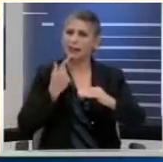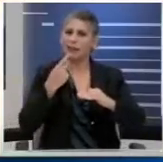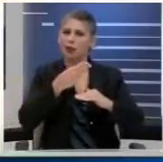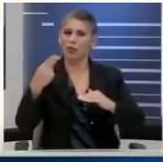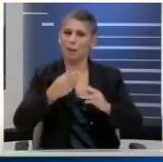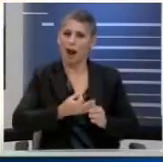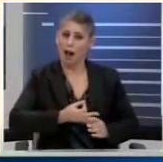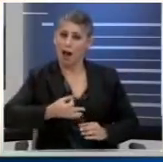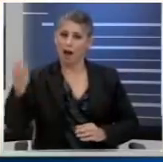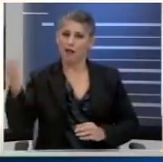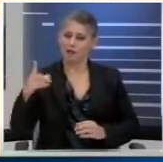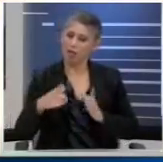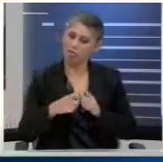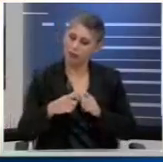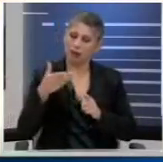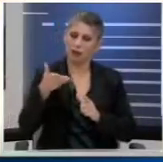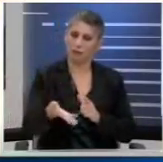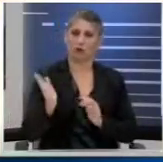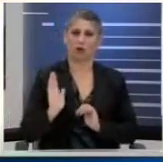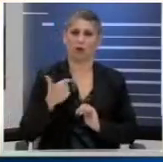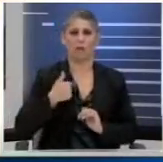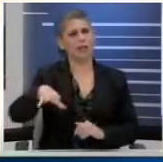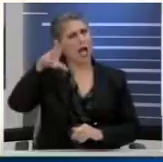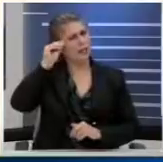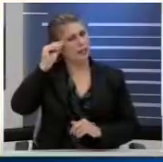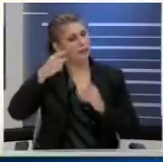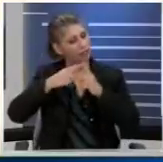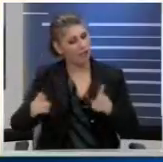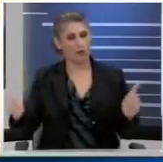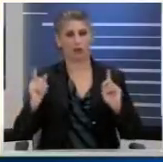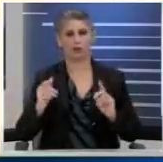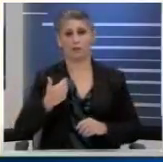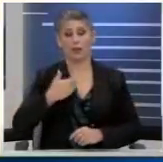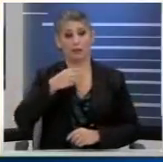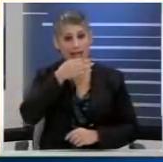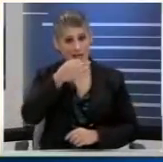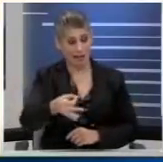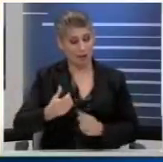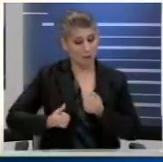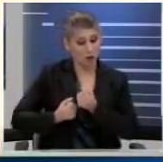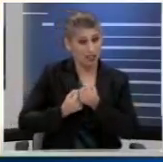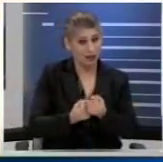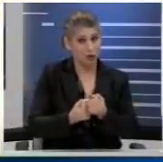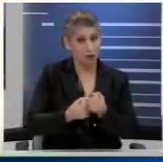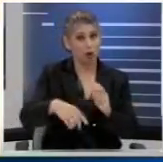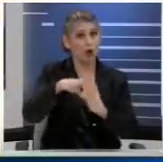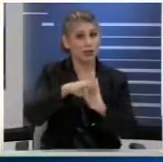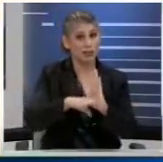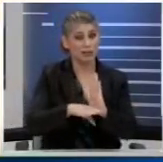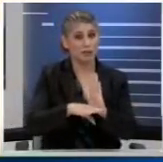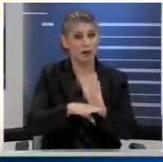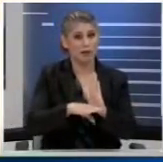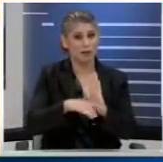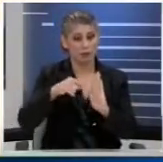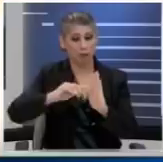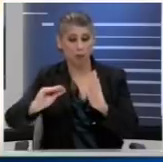αυτό. Εμείς έχουμε μια άλλη αντίληψη. Υποστηρίζουμε ένα σύστημα το οποίο θα